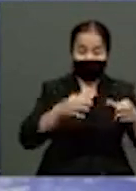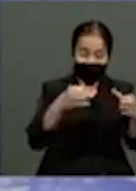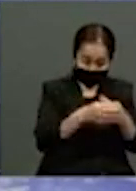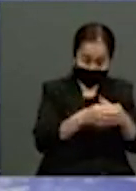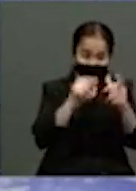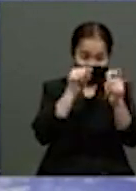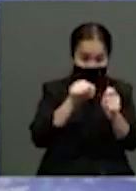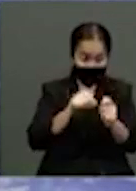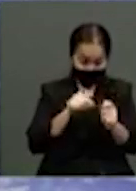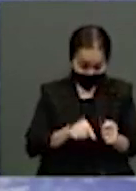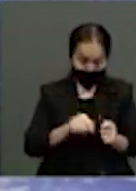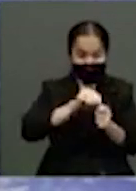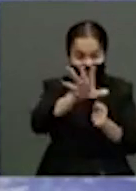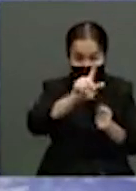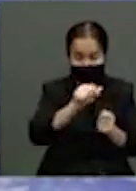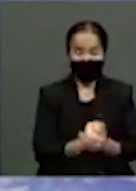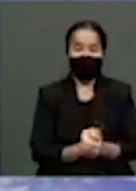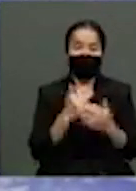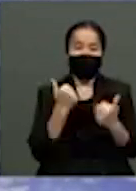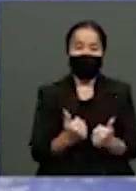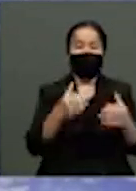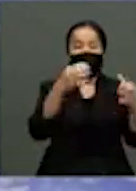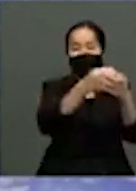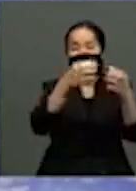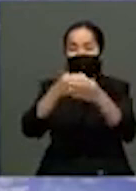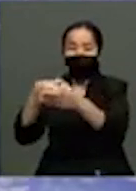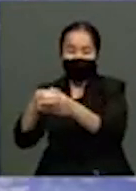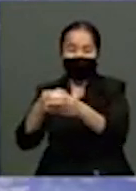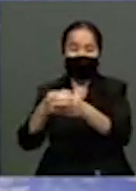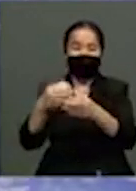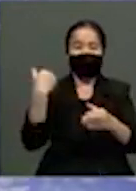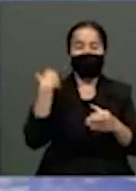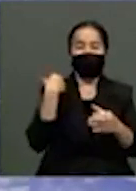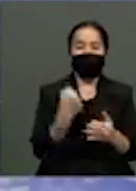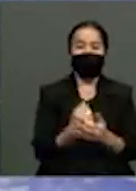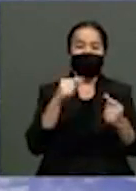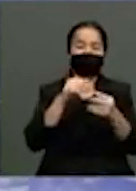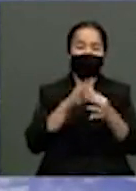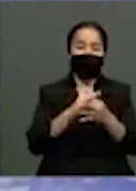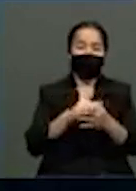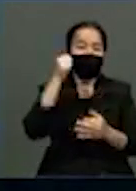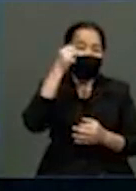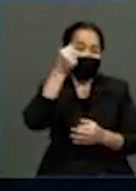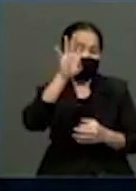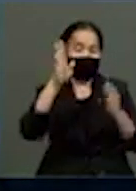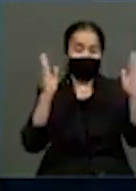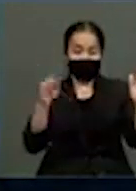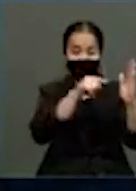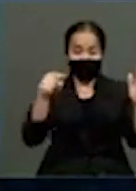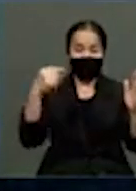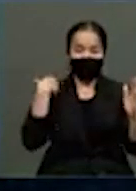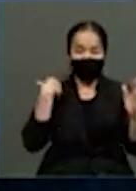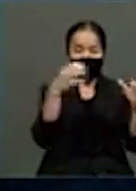จะเห็นนะครับว่าครั้งนี้คลัสเตอร์เนี่ยออกไปถึงที่พบว่ามีการติดเชื้อภายใน14วันถึง37คลัสเ